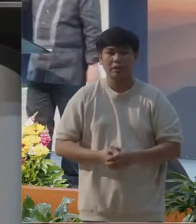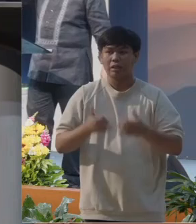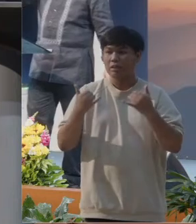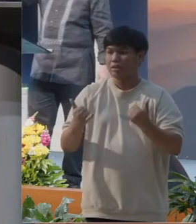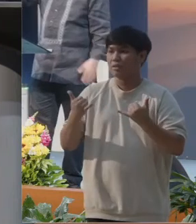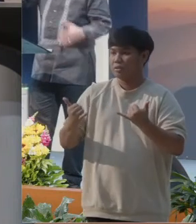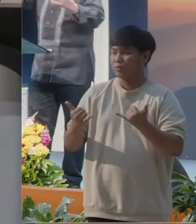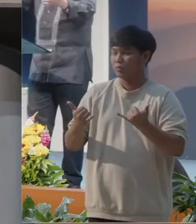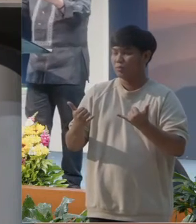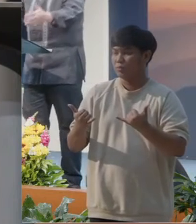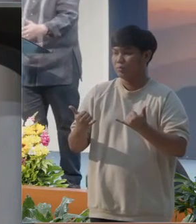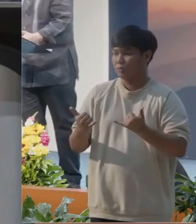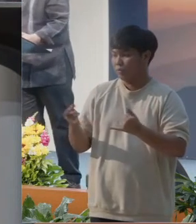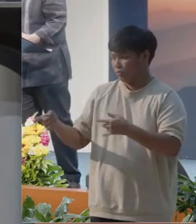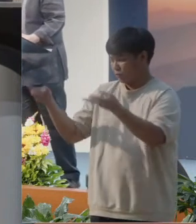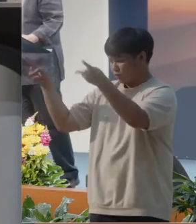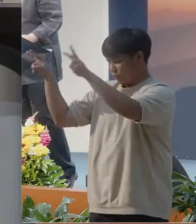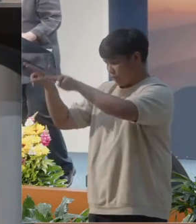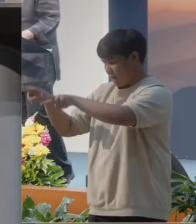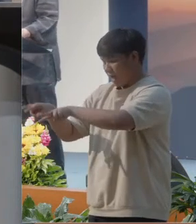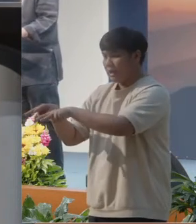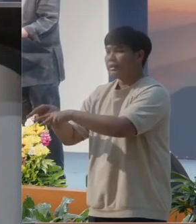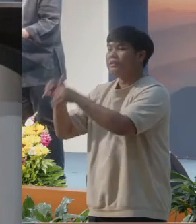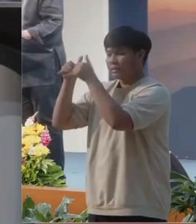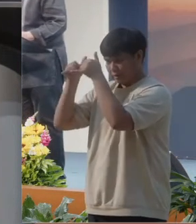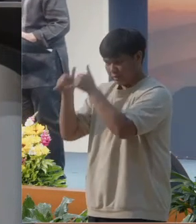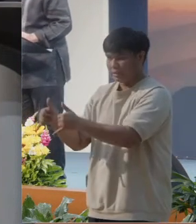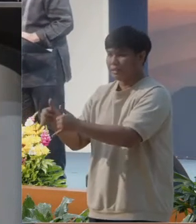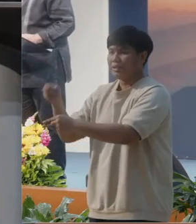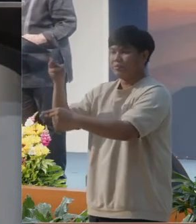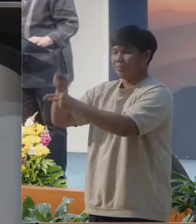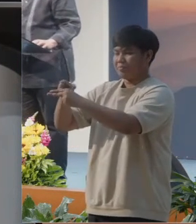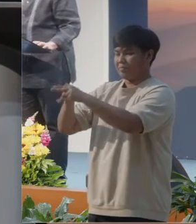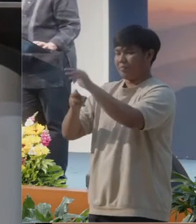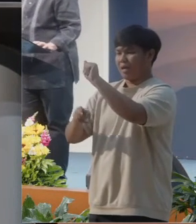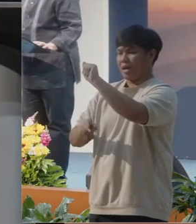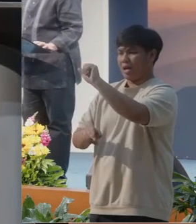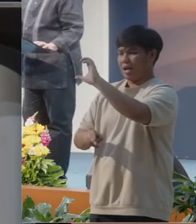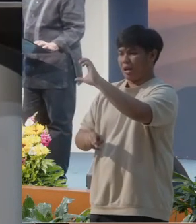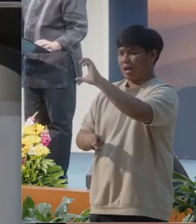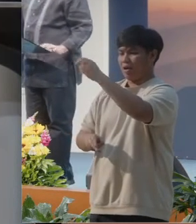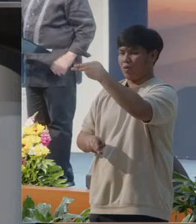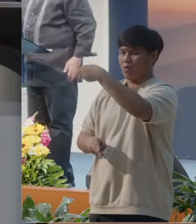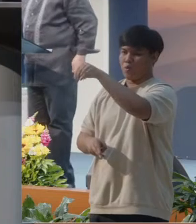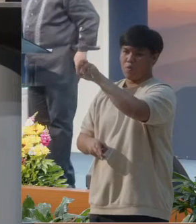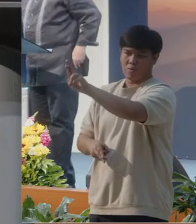sa araw na ito, ang tawag po dun sa lambak na yon, the Valley of Achor.